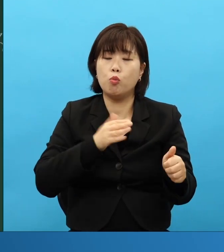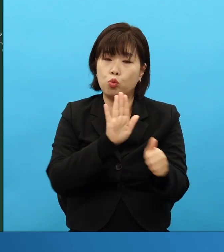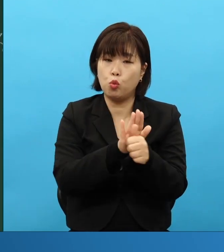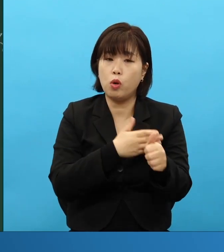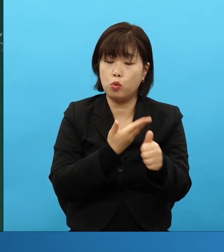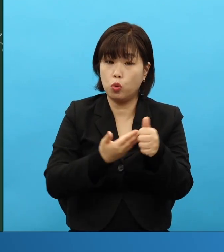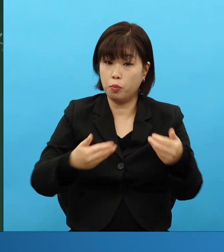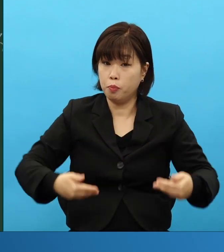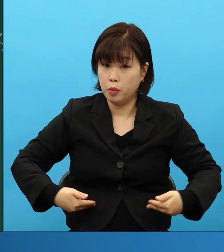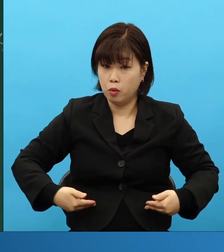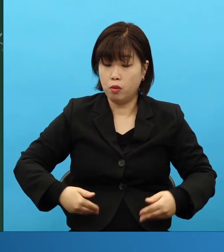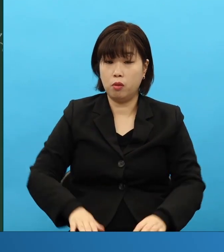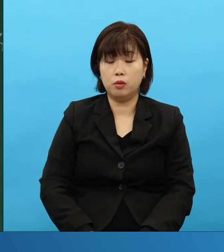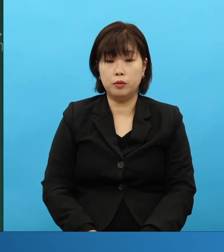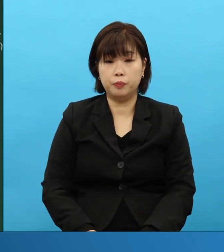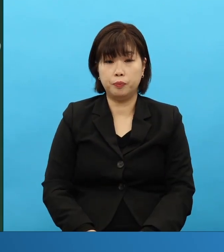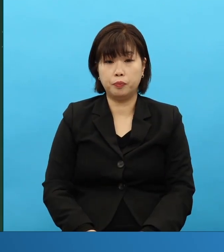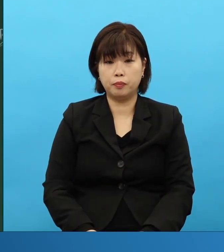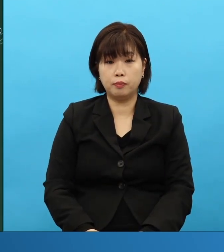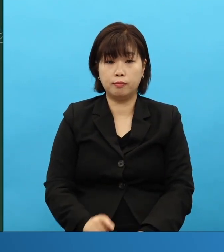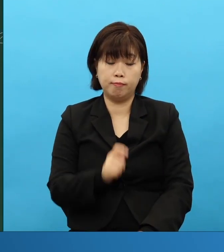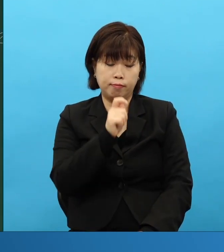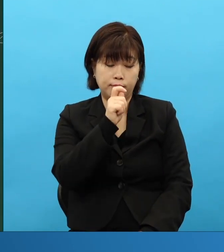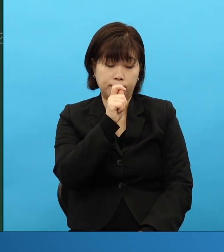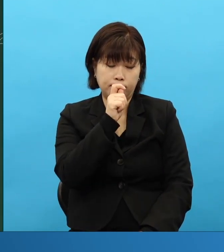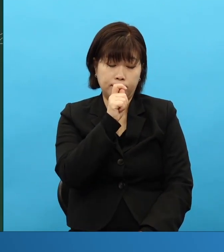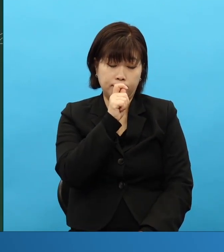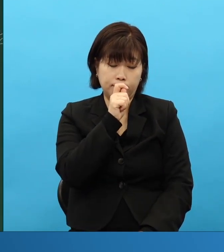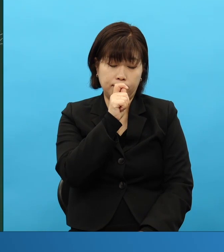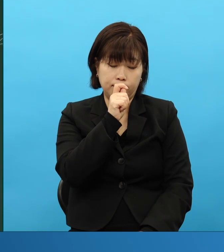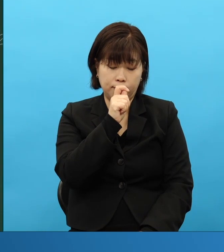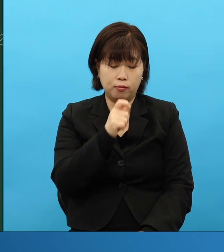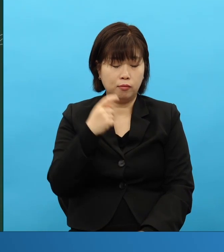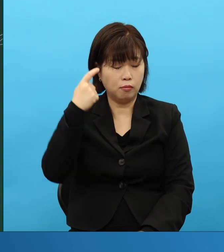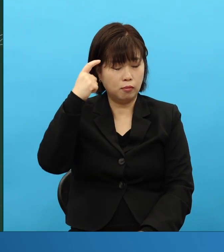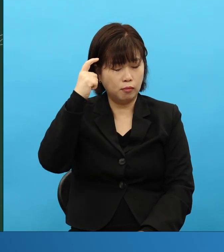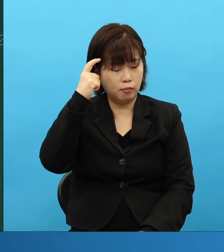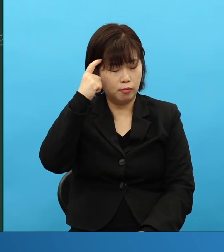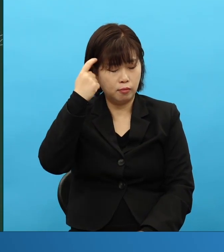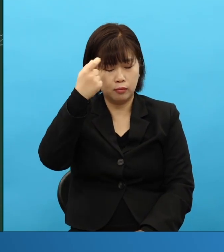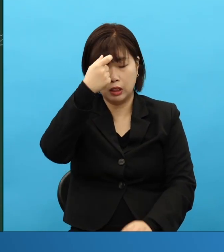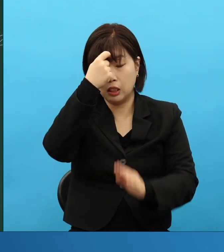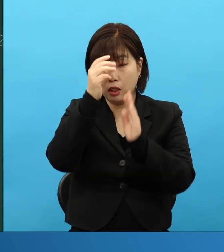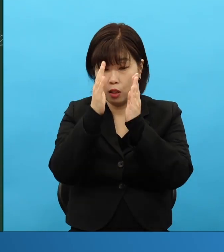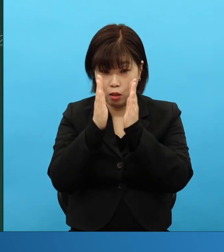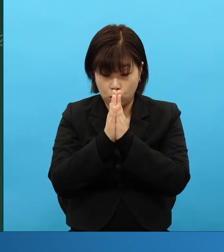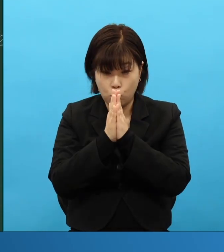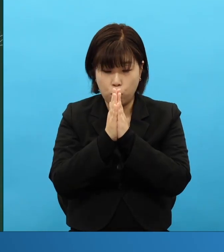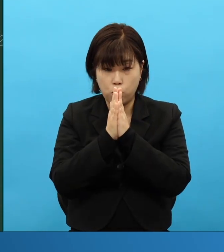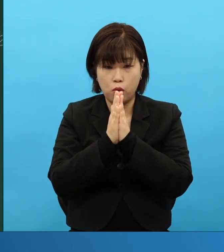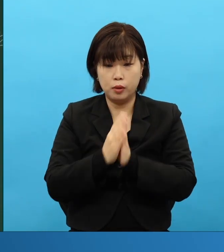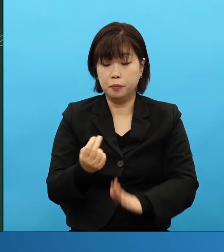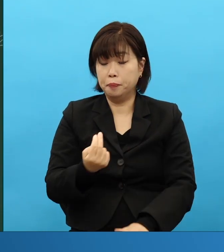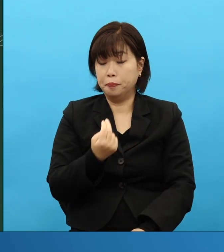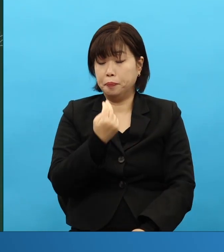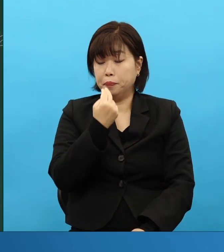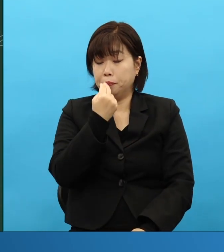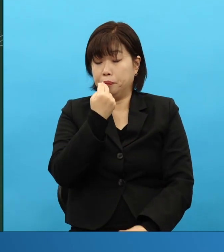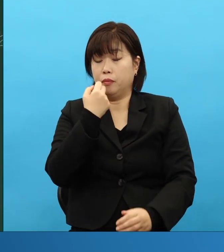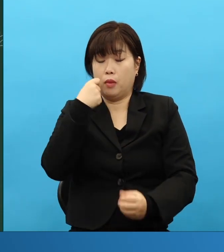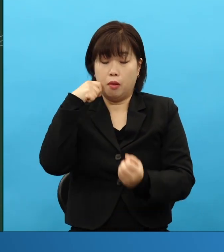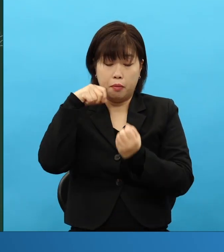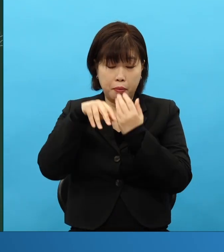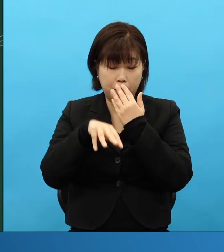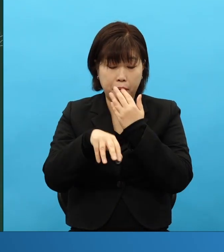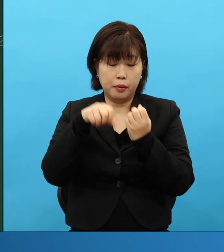묵상운동 호흡기도 하라느냐 실제 렘들에게 치유가 일어나고 실제 힘을 얻어요. Then why do you want to do breathing prayer as well as the meditation, holy meditation move for our remnants so